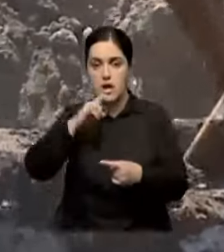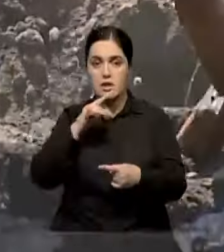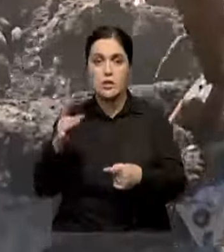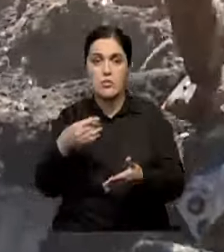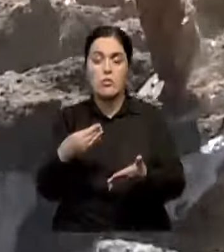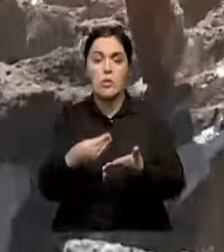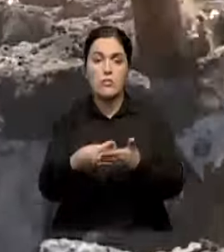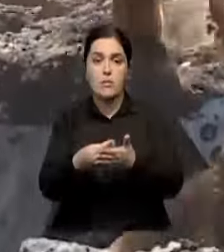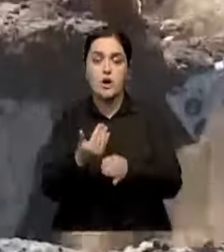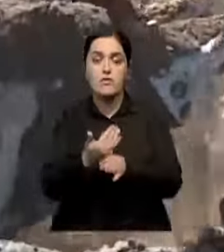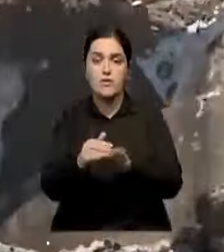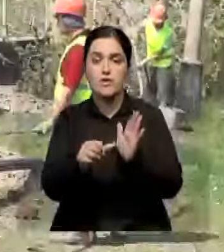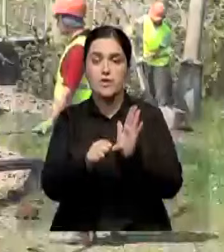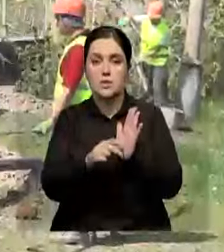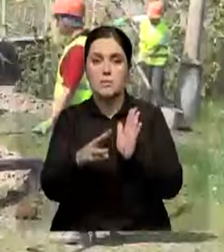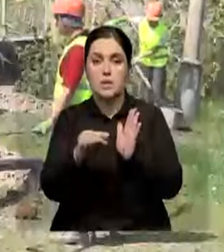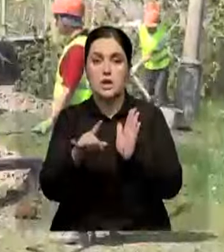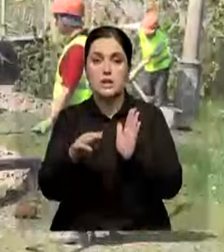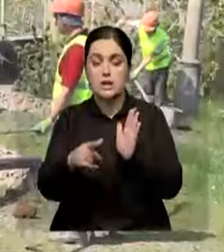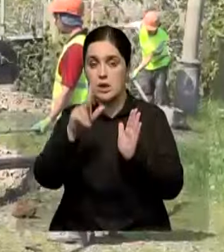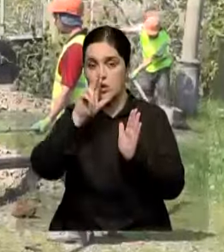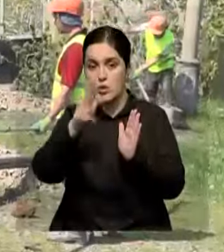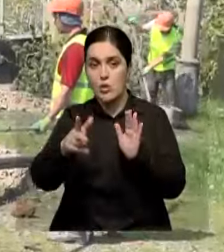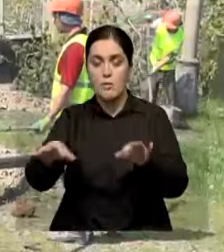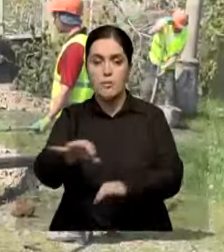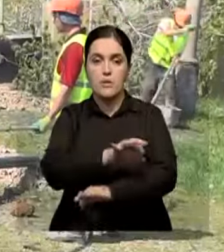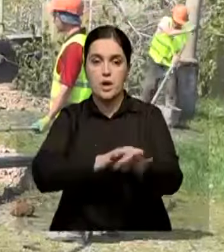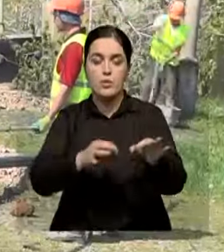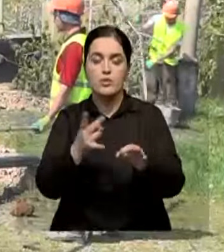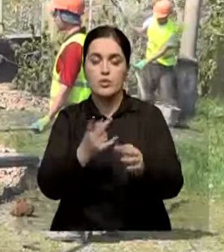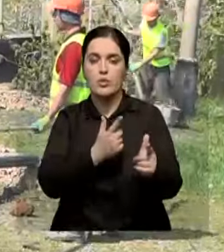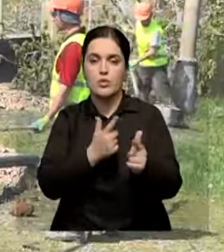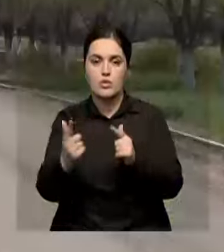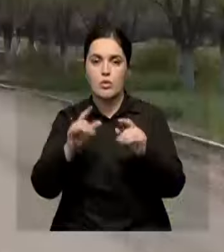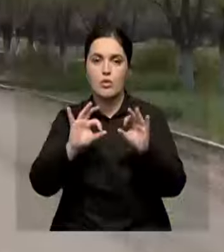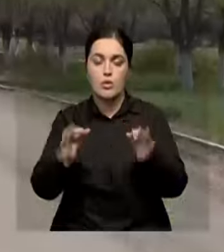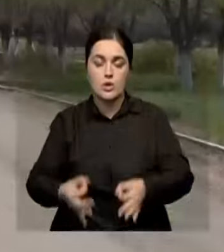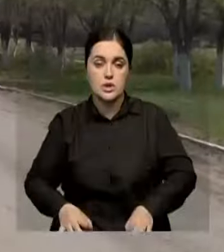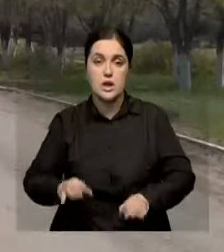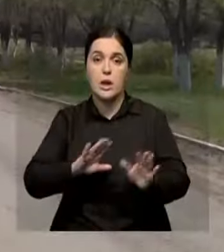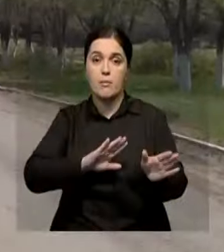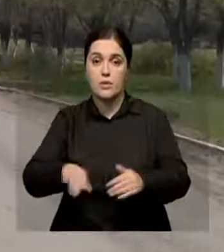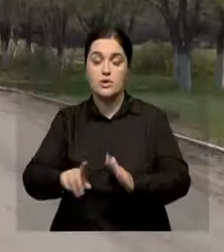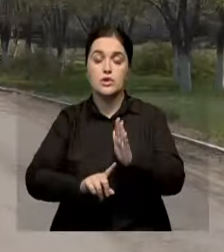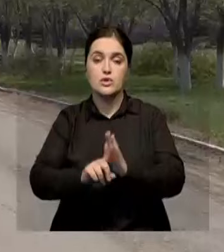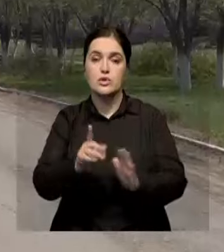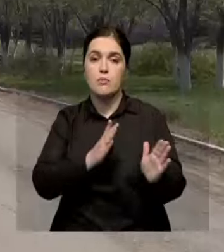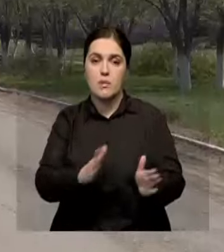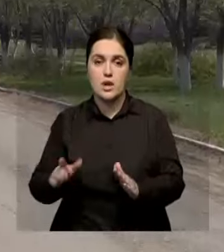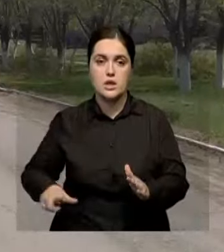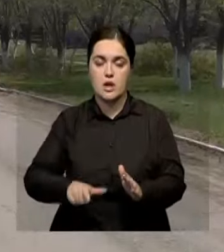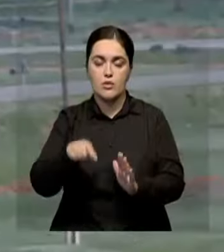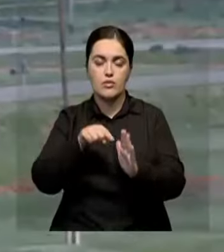казны выделено 6 миллиардов тенге. Трехгодичный проект планируют завершить осенью этого года. После начнут приводить в порядок дороги